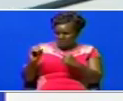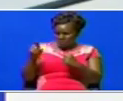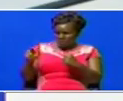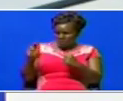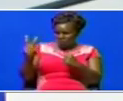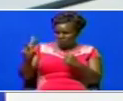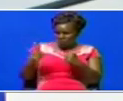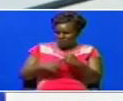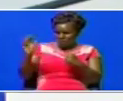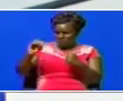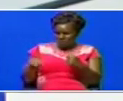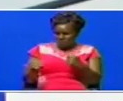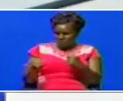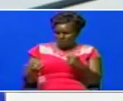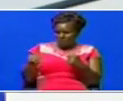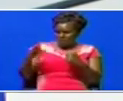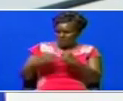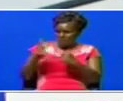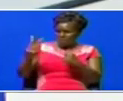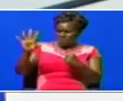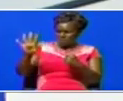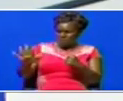0.26%. Japheth Kaluyu, 825,